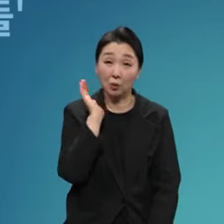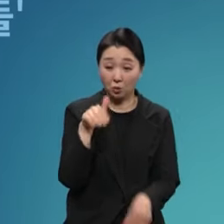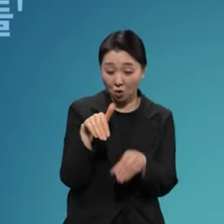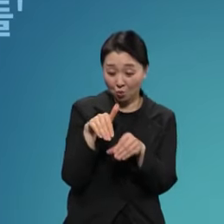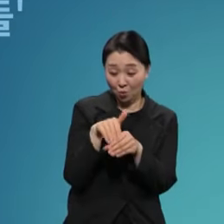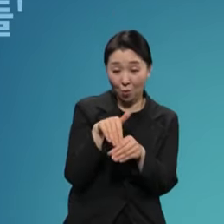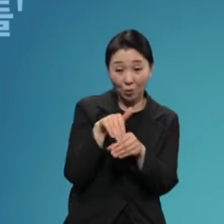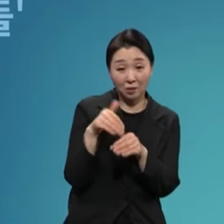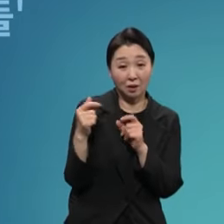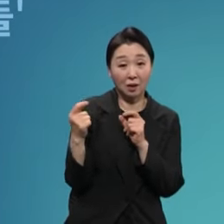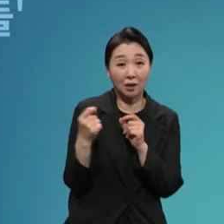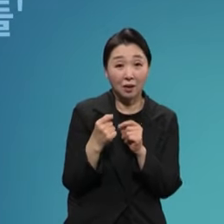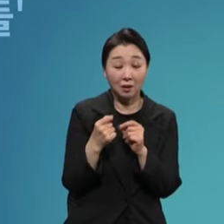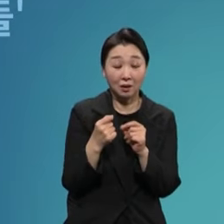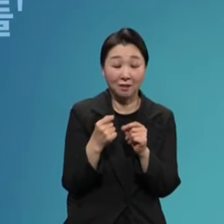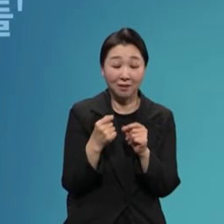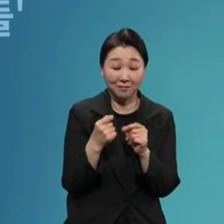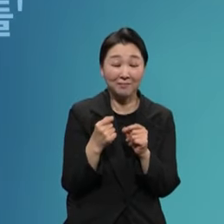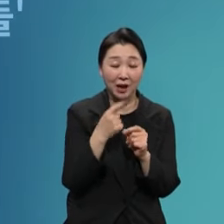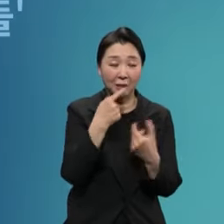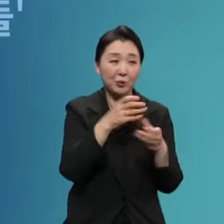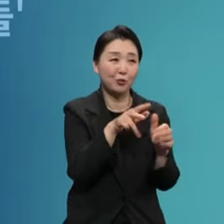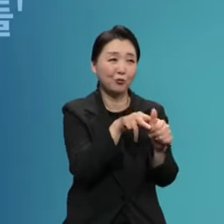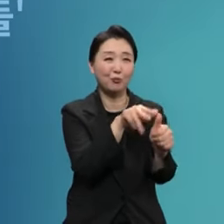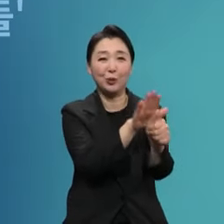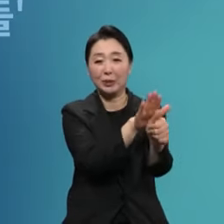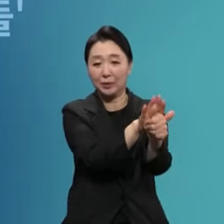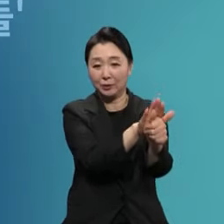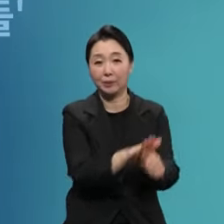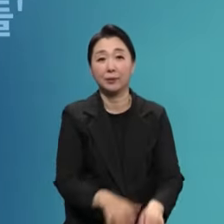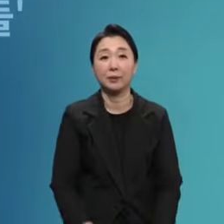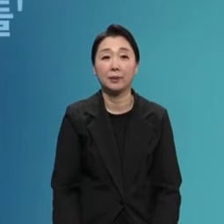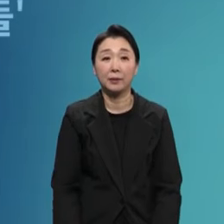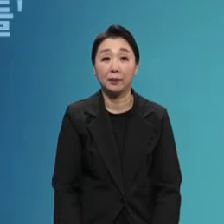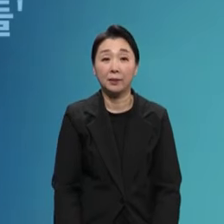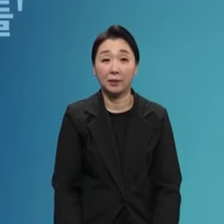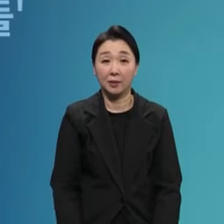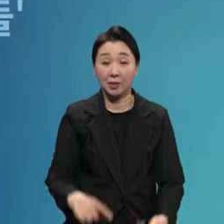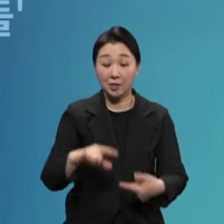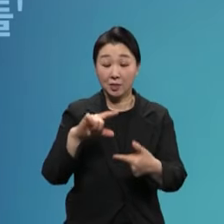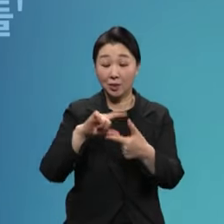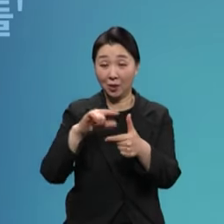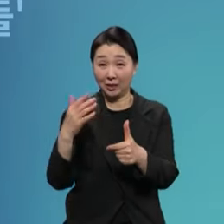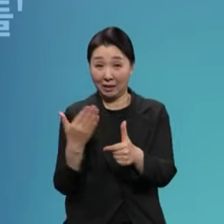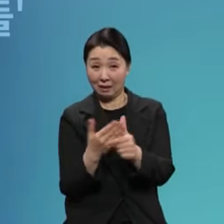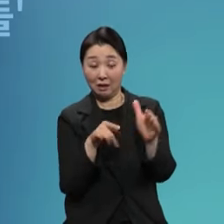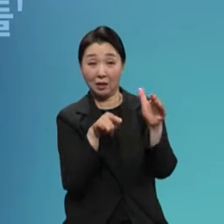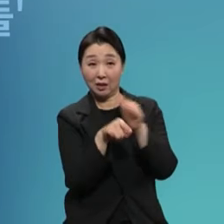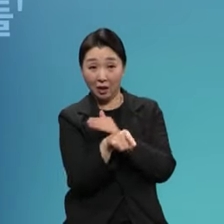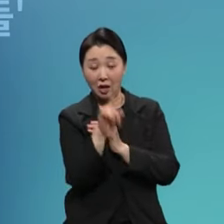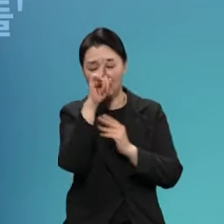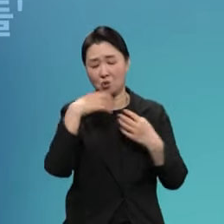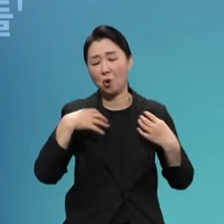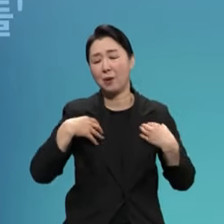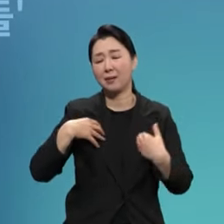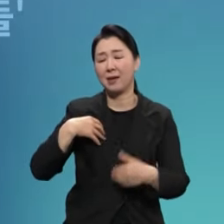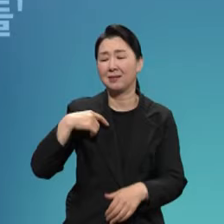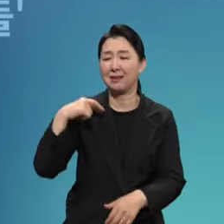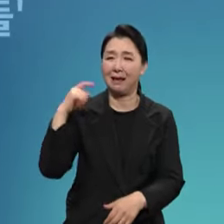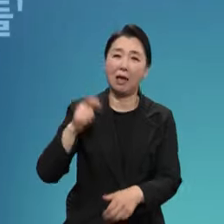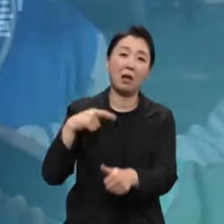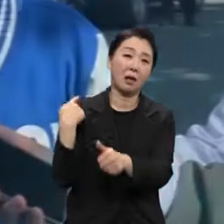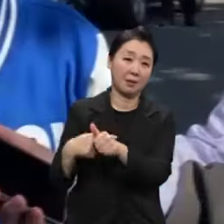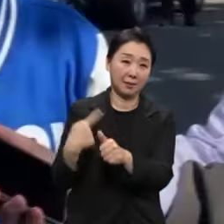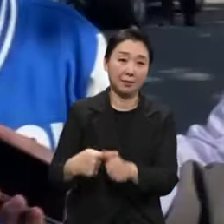앞두고 민주당 후보를 지원하고 나섰습니다. 어제 경남 양산을 찾은 자리에서 현 정부에 대해 강하게 비판했는데요.